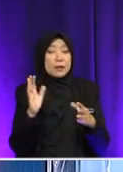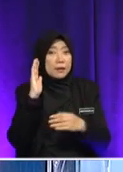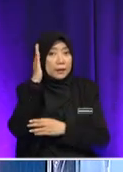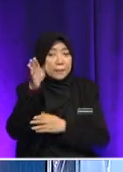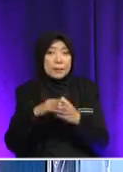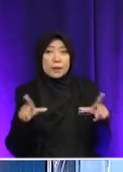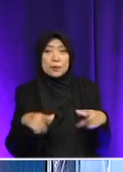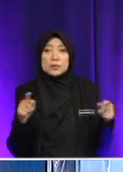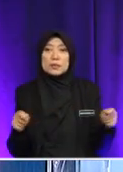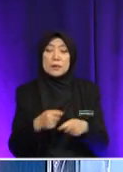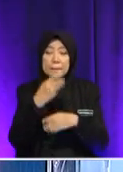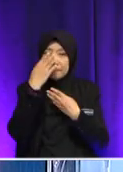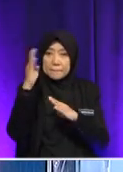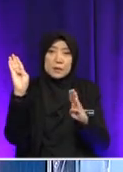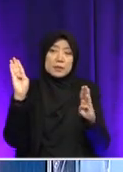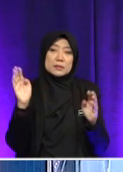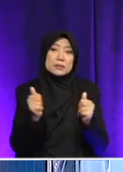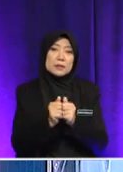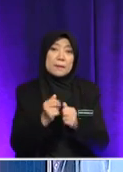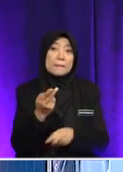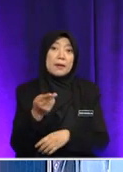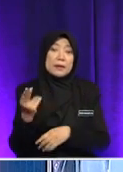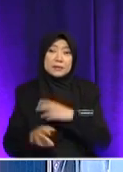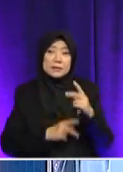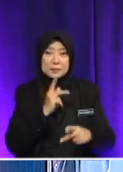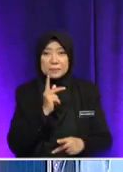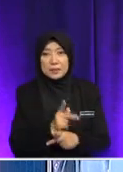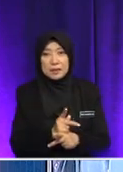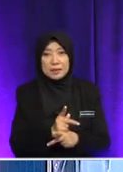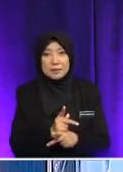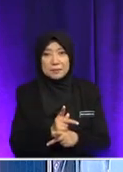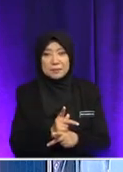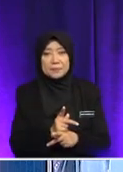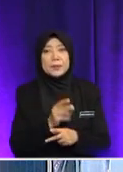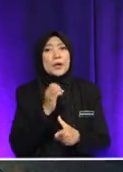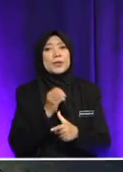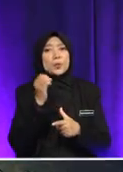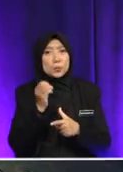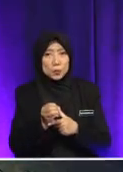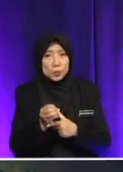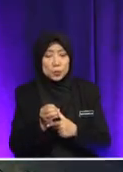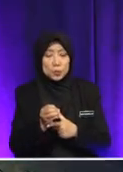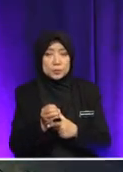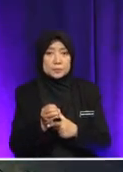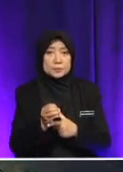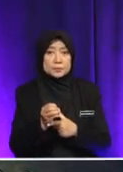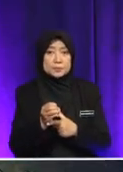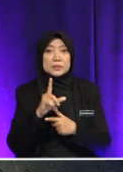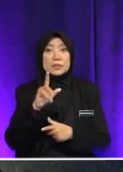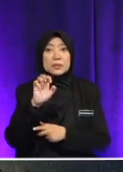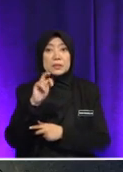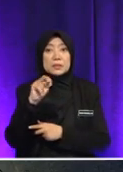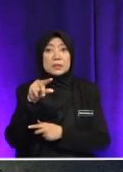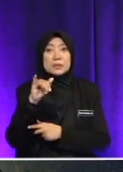tidak balas dengan bahan kimia ataupun kita simpulkan adalah istilah kimia le terhadap